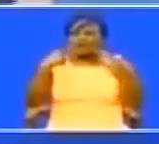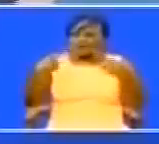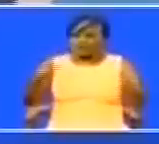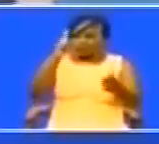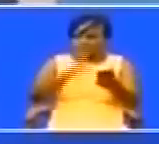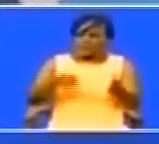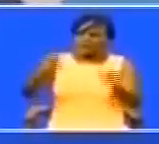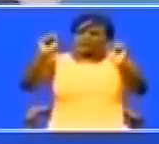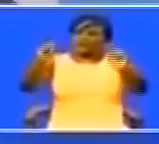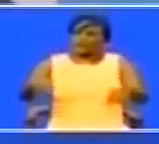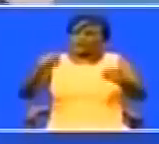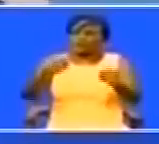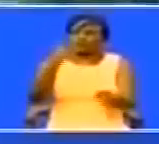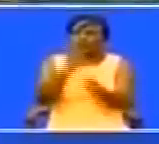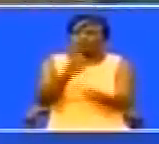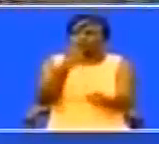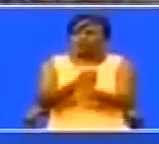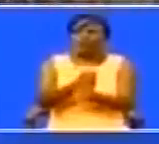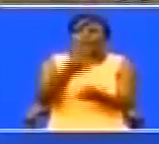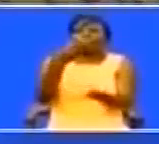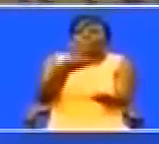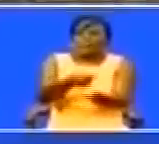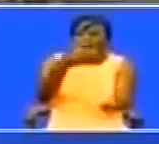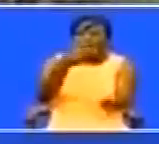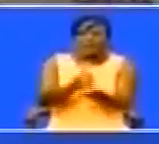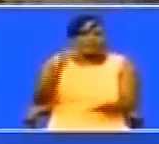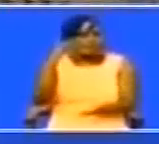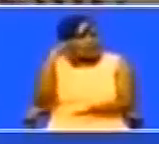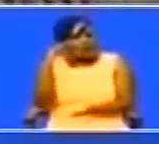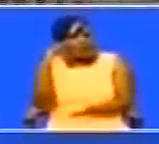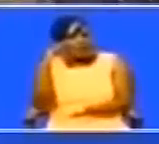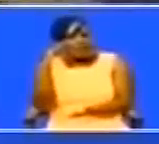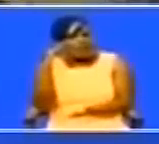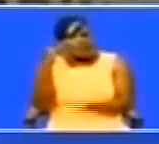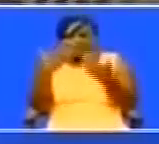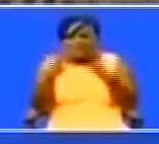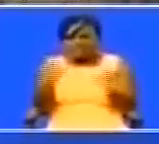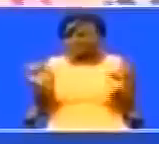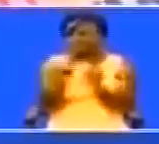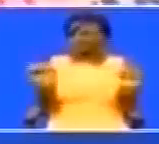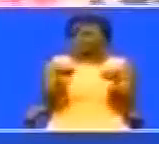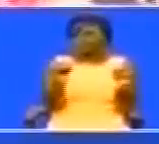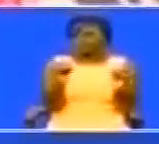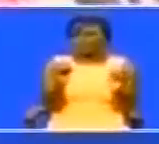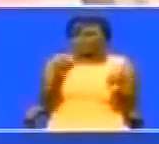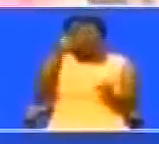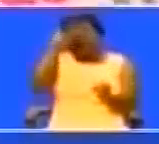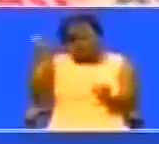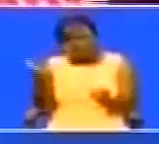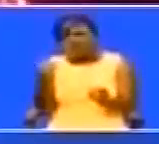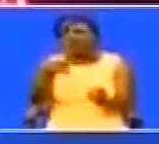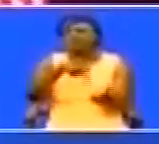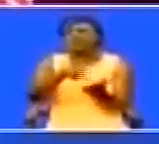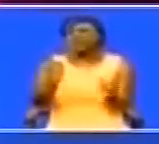kuwa wana uwezo wa kufanya salio la pesa zako kwenye simu, yani credit zisiishe, kumsahaulisha utingo